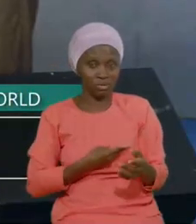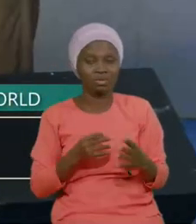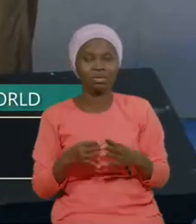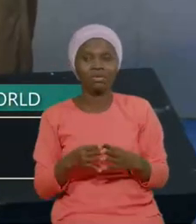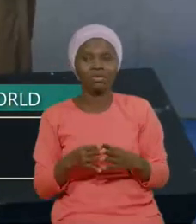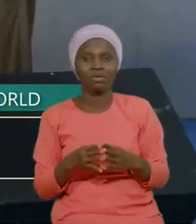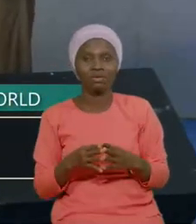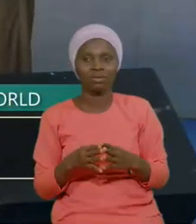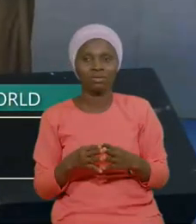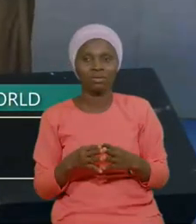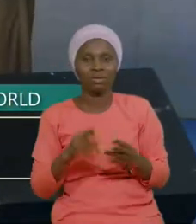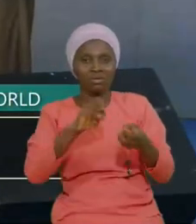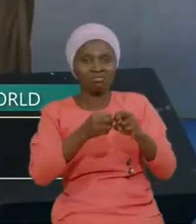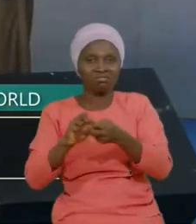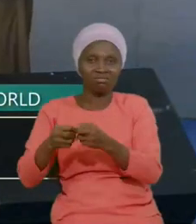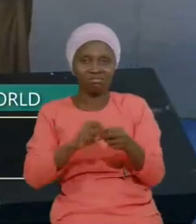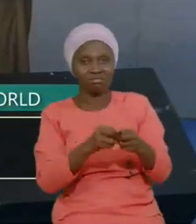Quand la grâce vient dans notre vie,